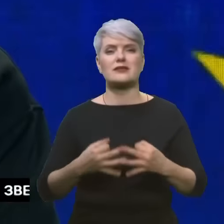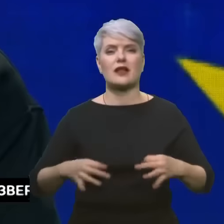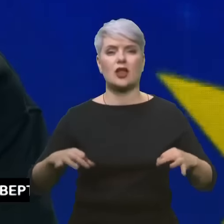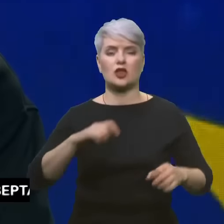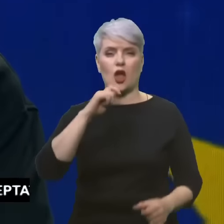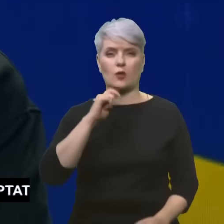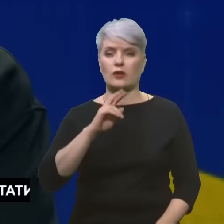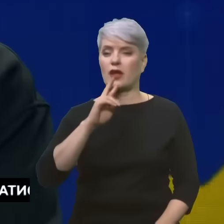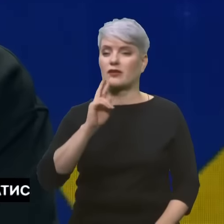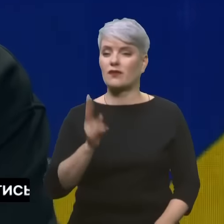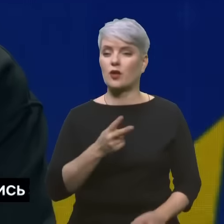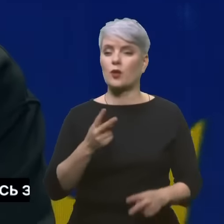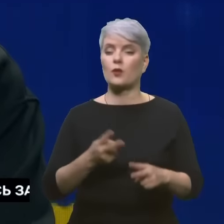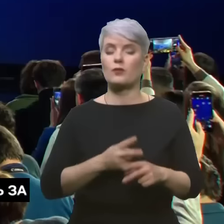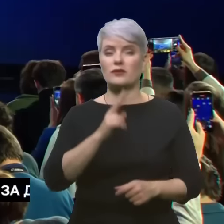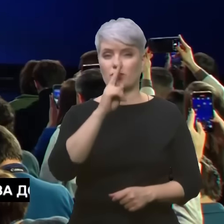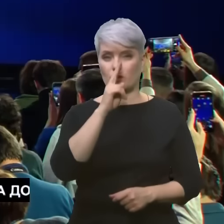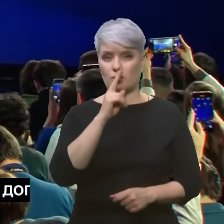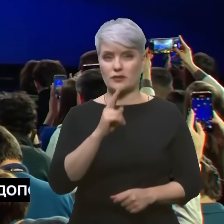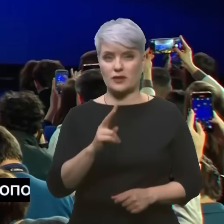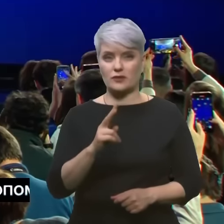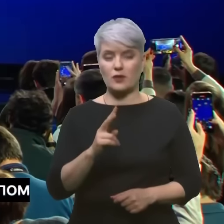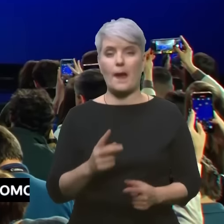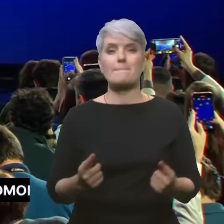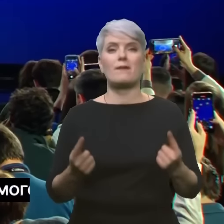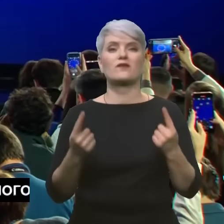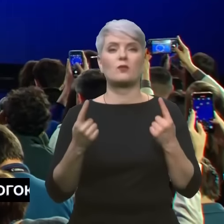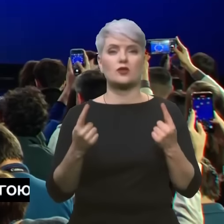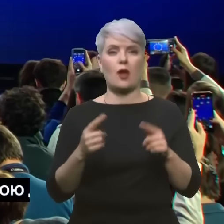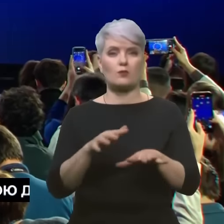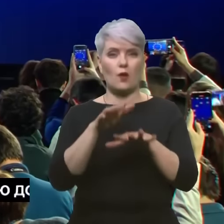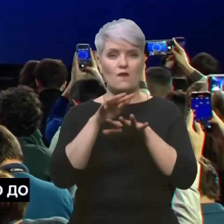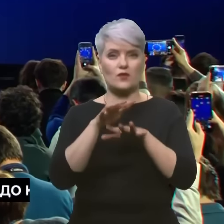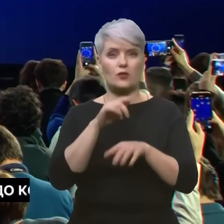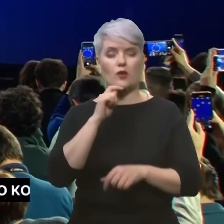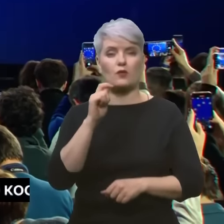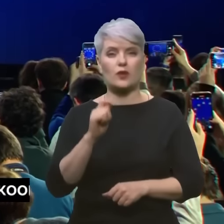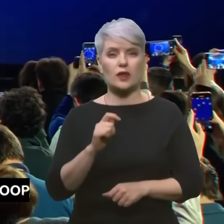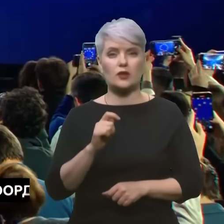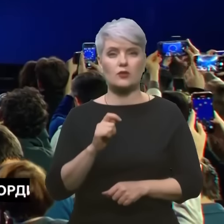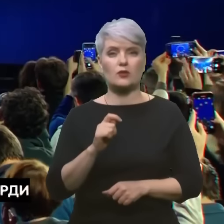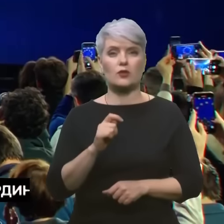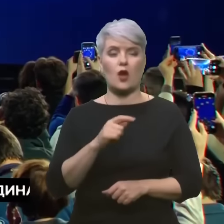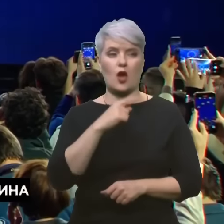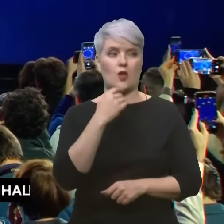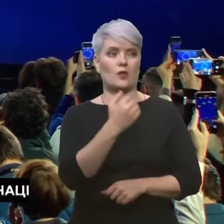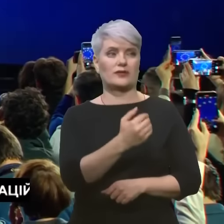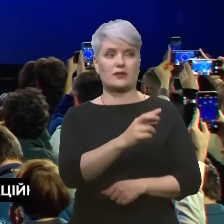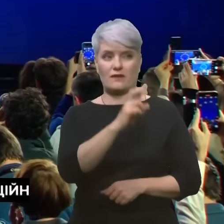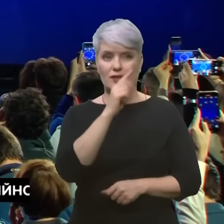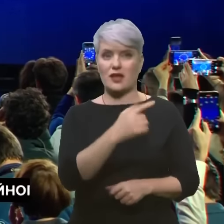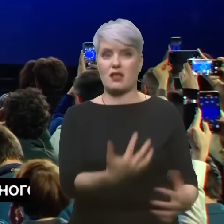2 роки, без 2 місяців. Поки немає звуку. 2 роки, так. Повномасштабного вторгнення в Україну Російської Федерації. Їх навала